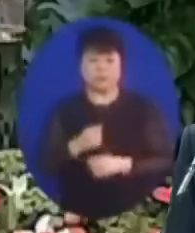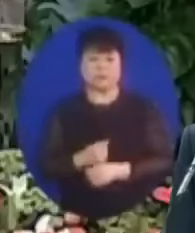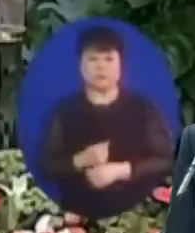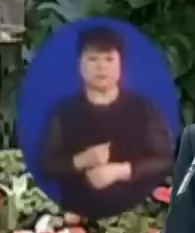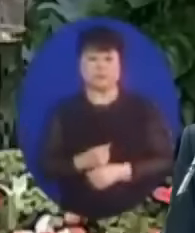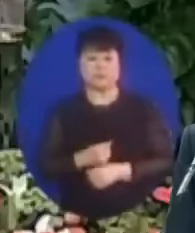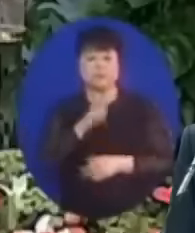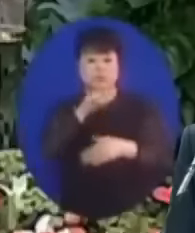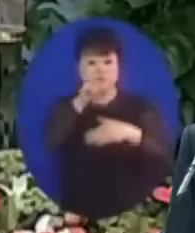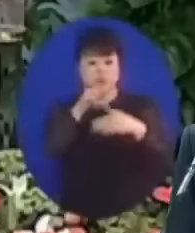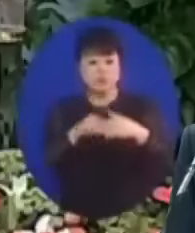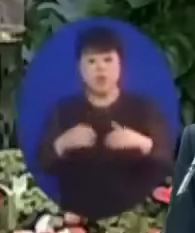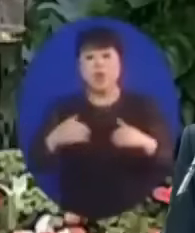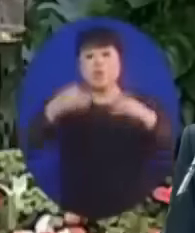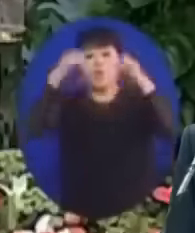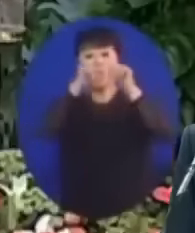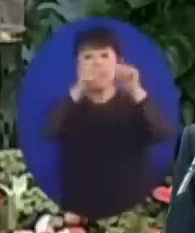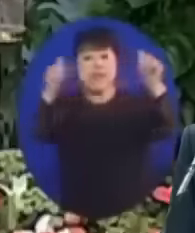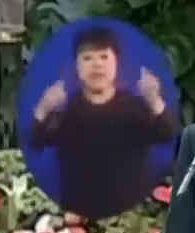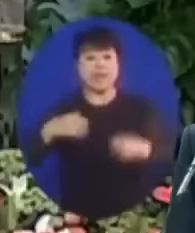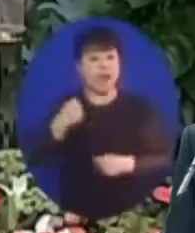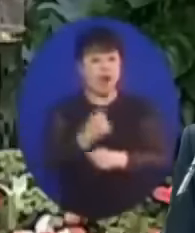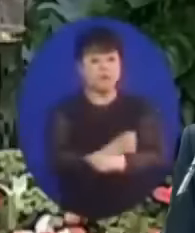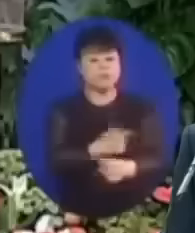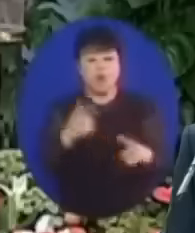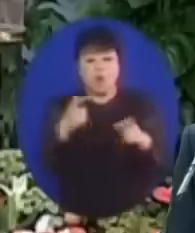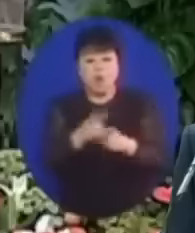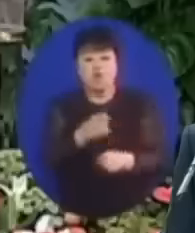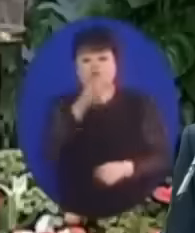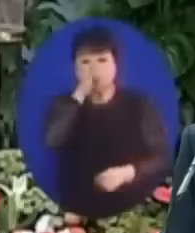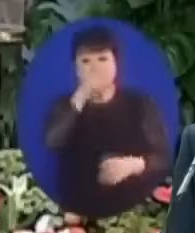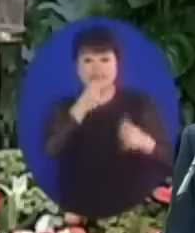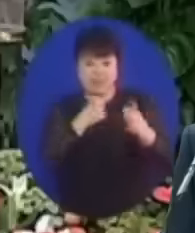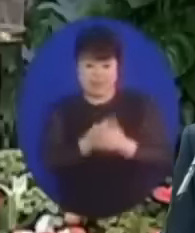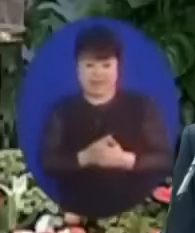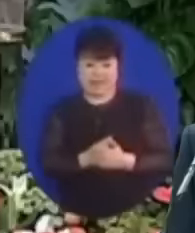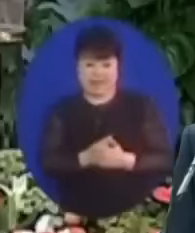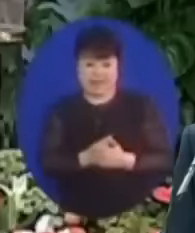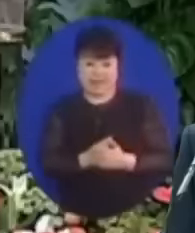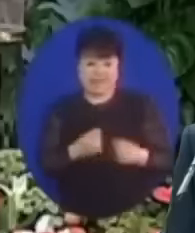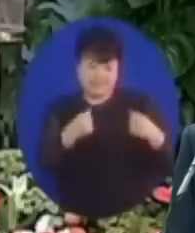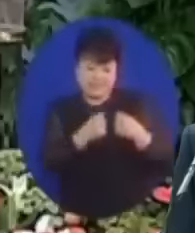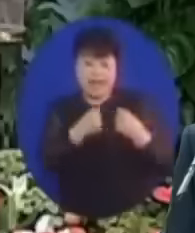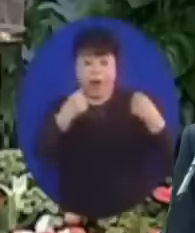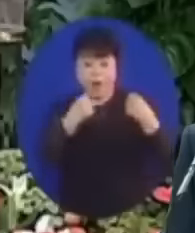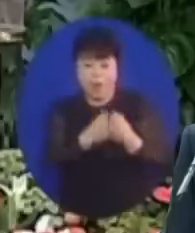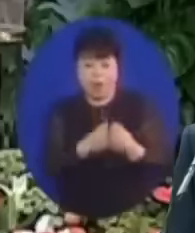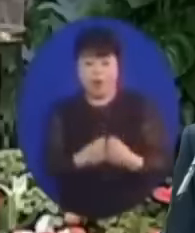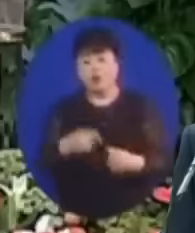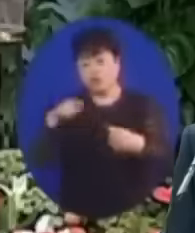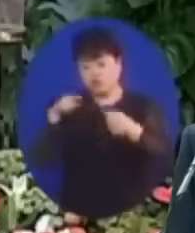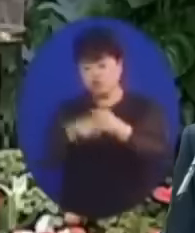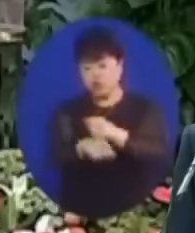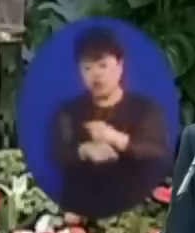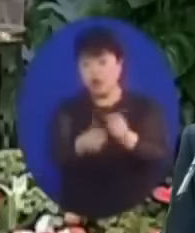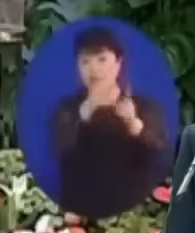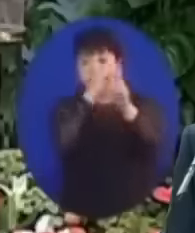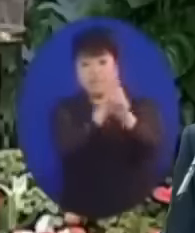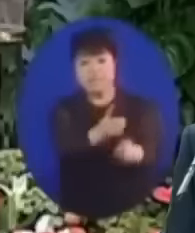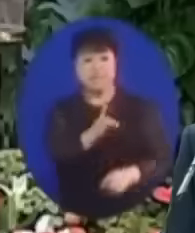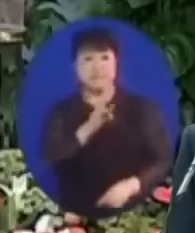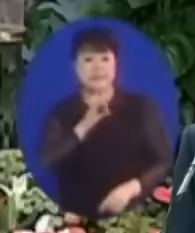그 사이에는 골리앗이라는 엄청난 원수가 버티고 있었으며 그와 싸워서 그를 죽이고